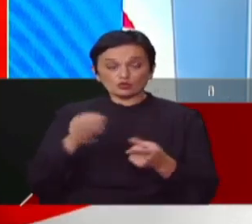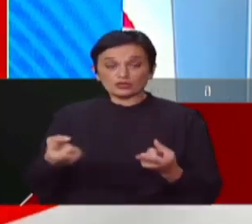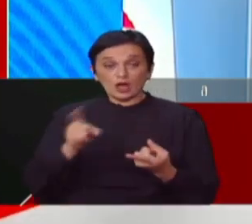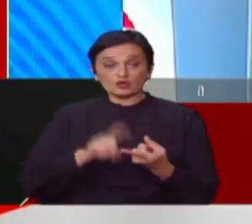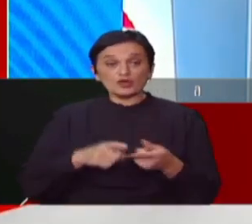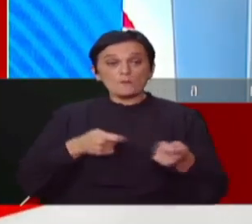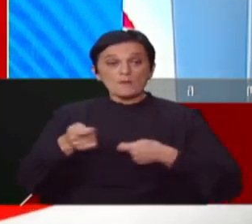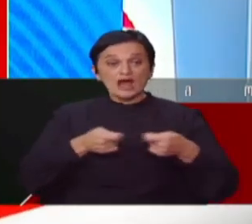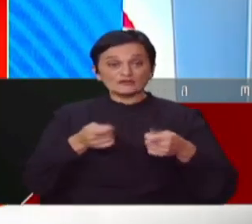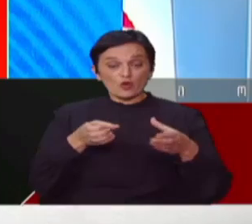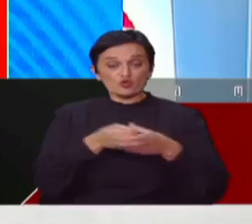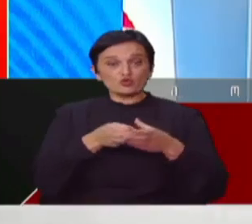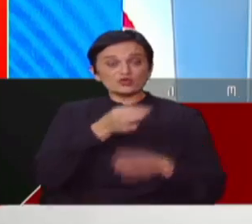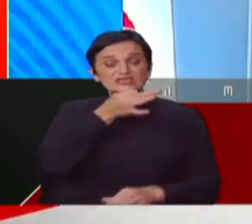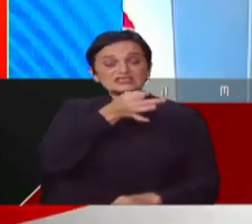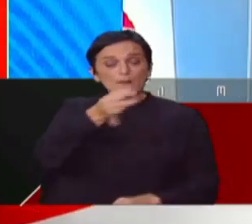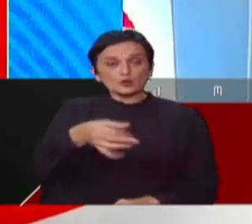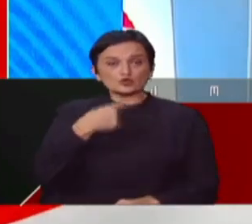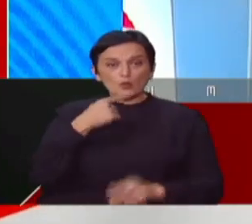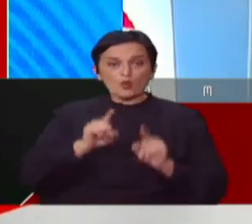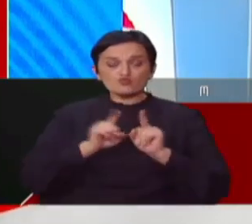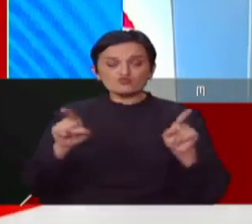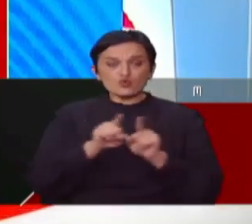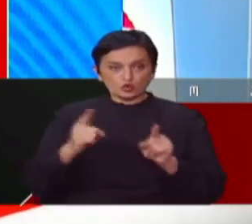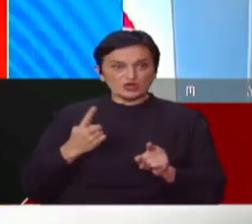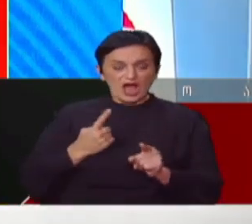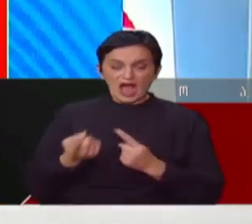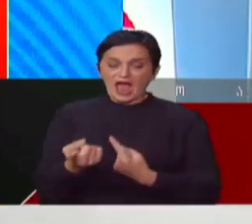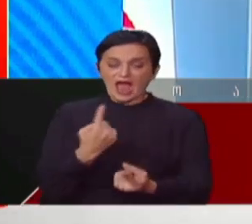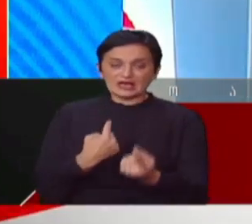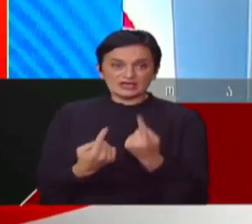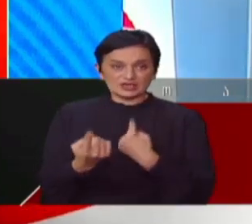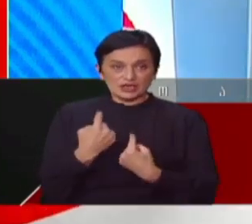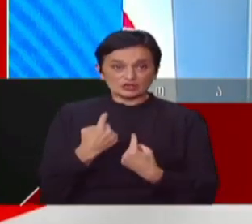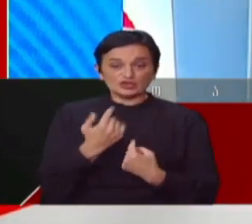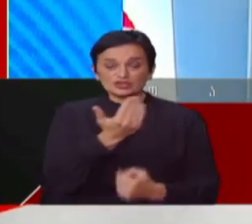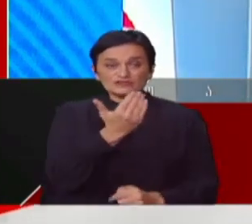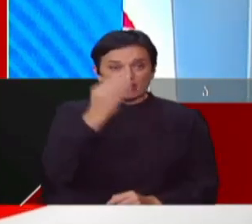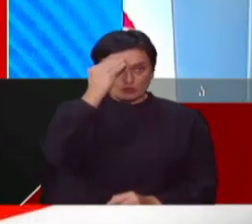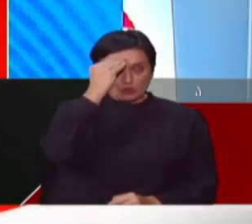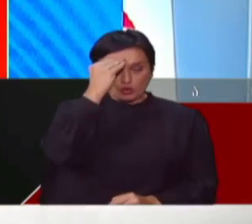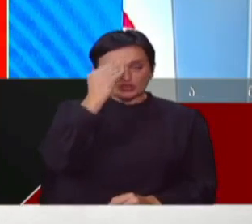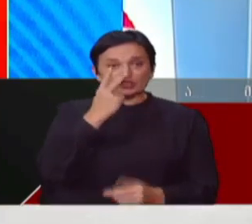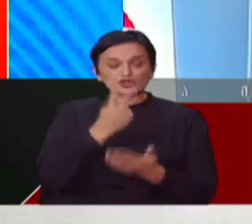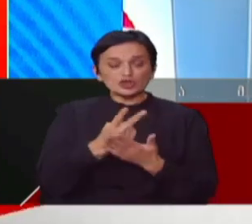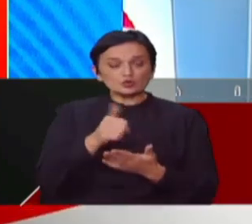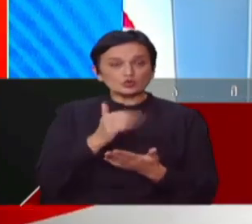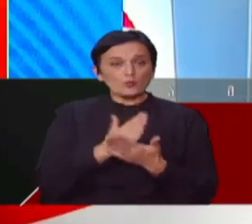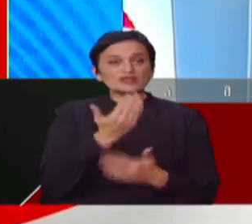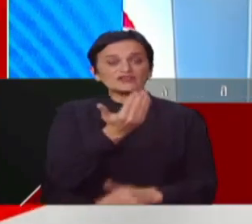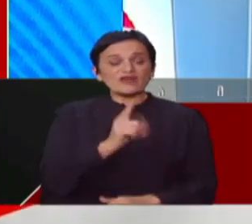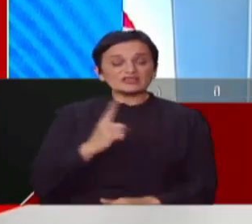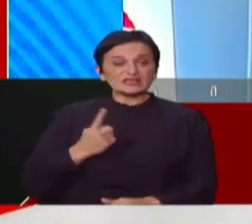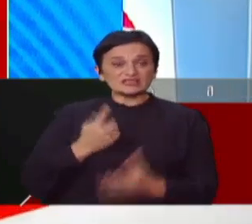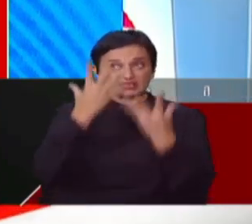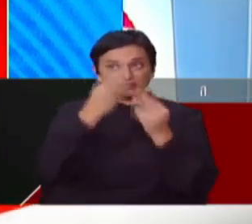дагавширебит. Мартвол гунчики, амисапасухо дамбобенром, провокациепс элиян, сторет маткан, ткуени позиция деша хатуле прогорио, ткуени раселит,